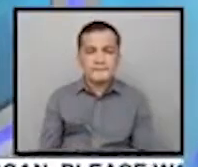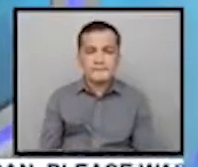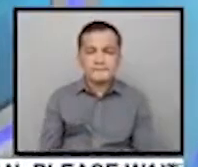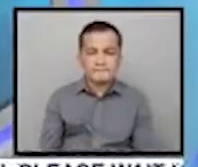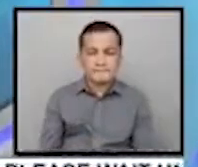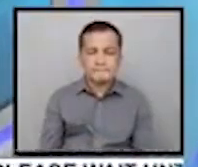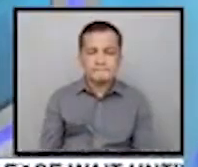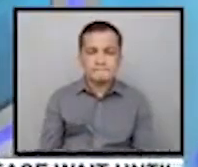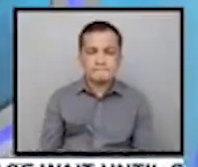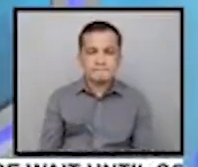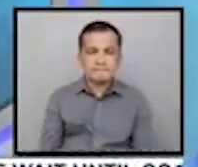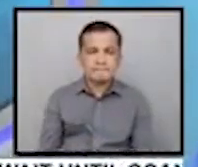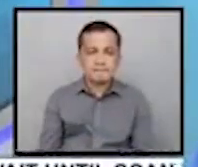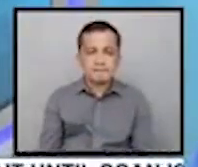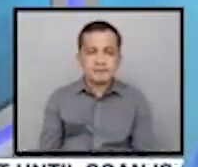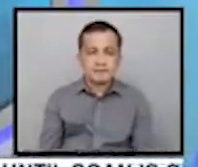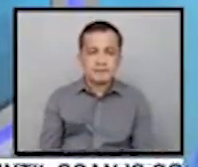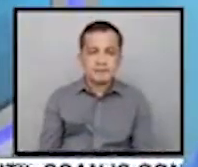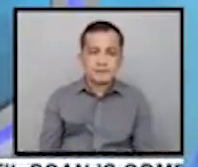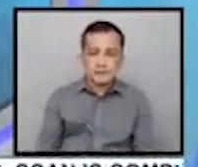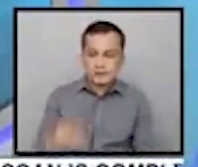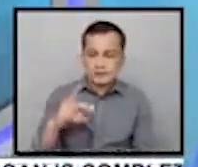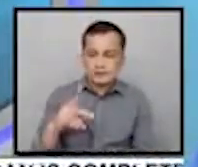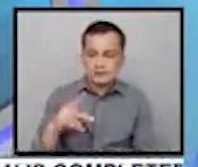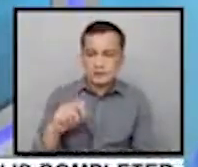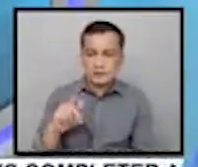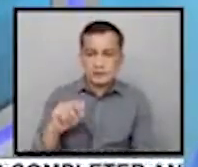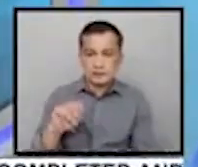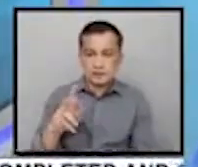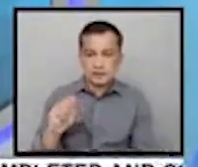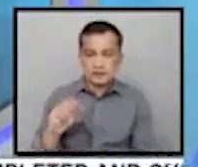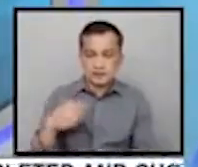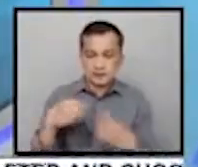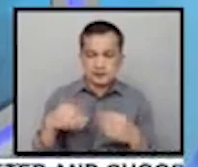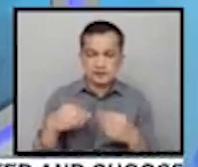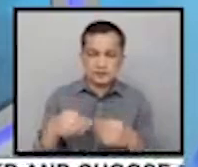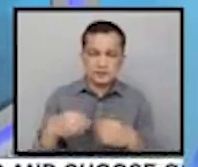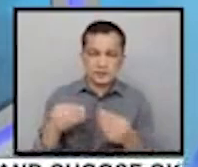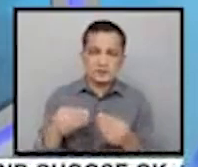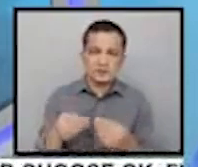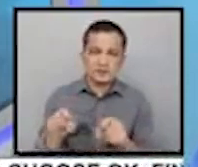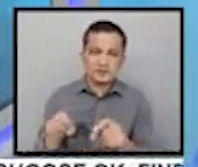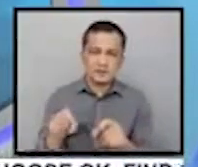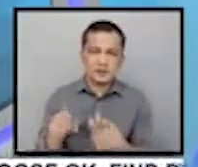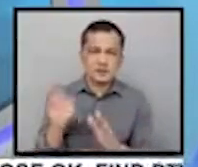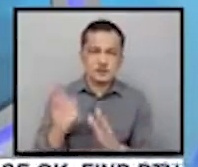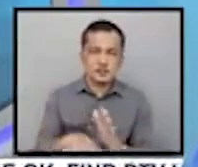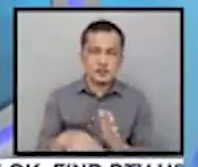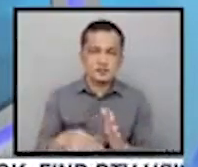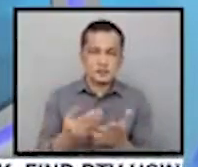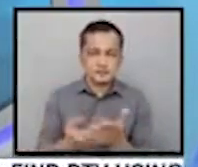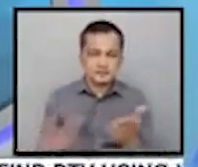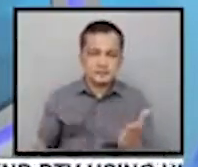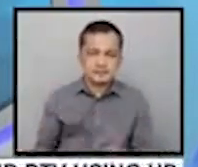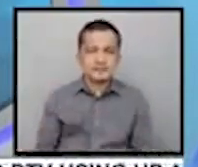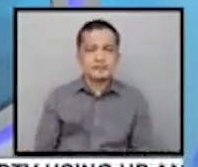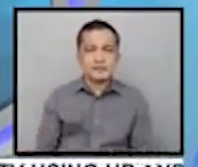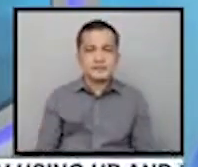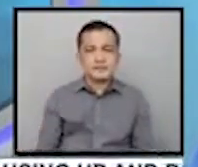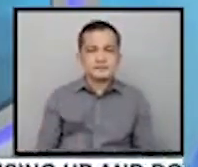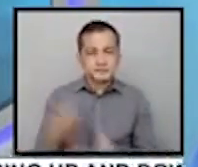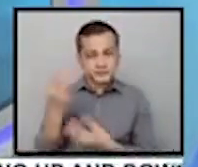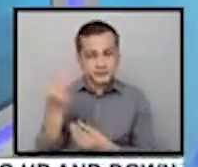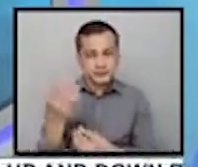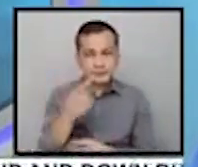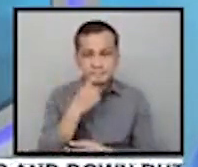Patuloy pa rin po ang paghatid ng Kadiwa Stores ng mga awat-kayang presyo at mga sariwang produkto. Ang update sa presyo ng ilang mga pangunahing bilihin, alamin